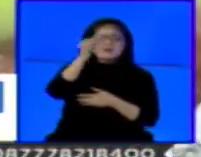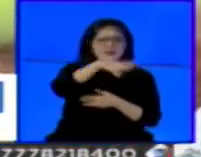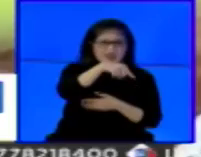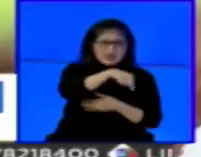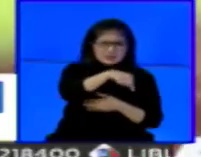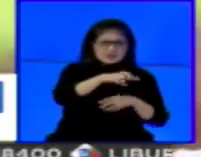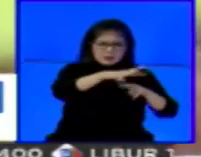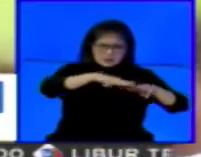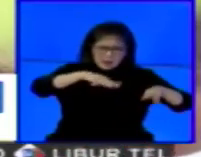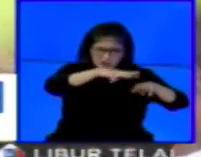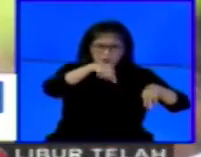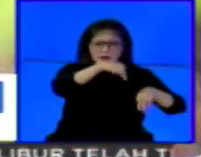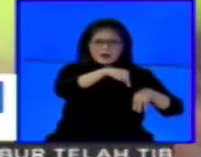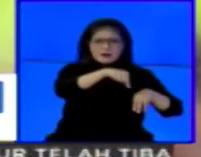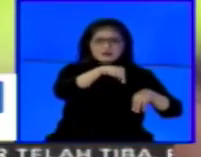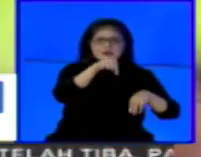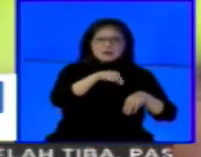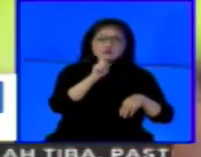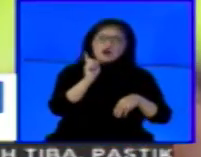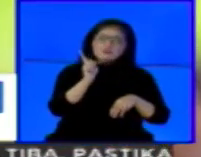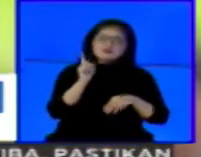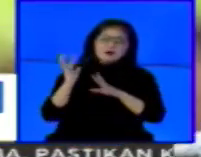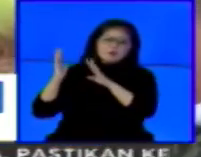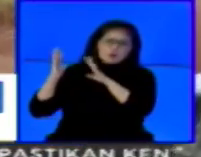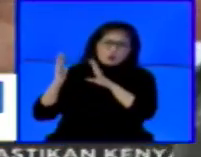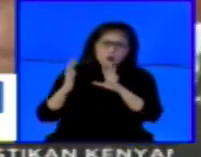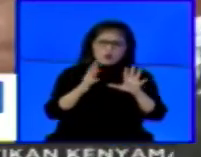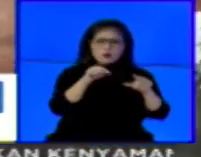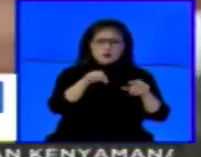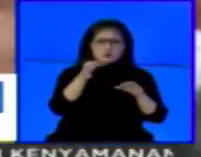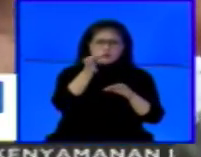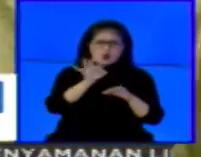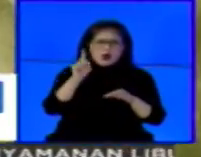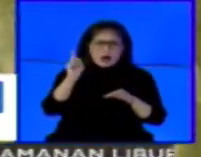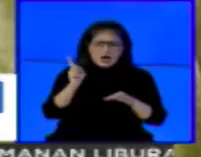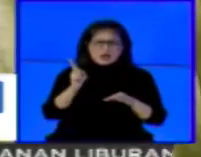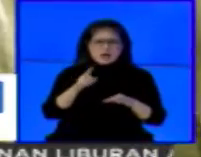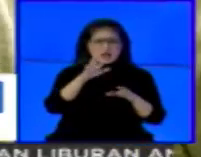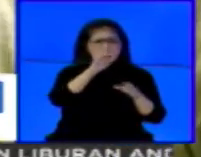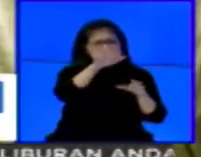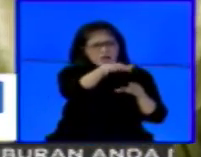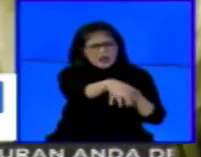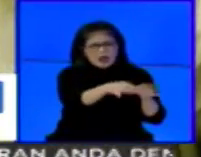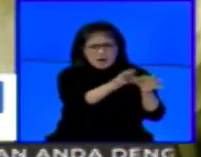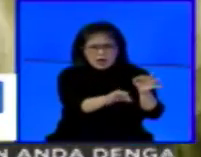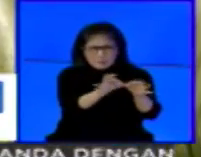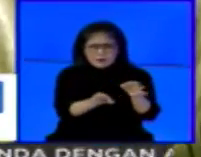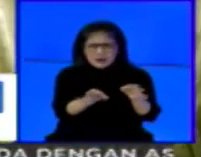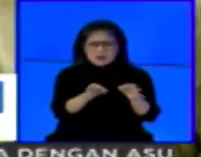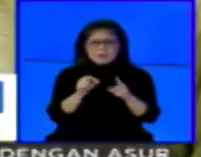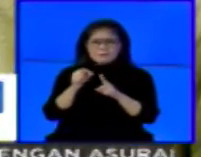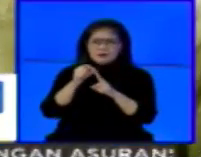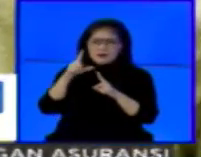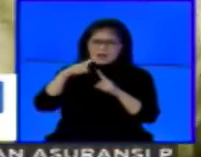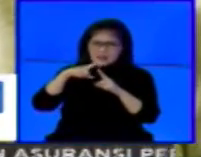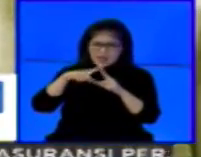kan semuanya yang di hutan sana udah ada lagi pertambangan. Nah, di sampingnya ada juga PLTA yang ada